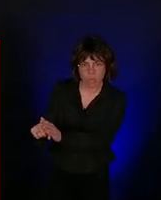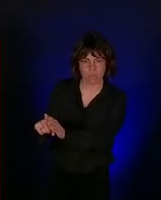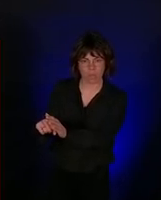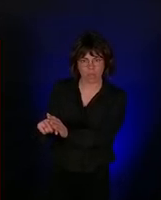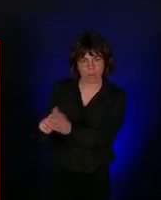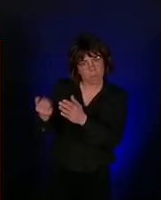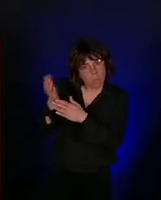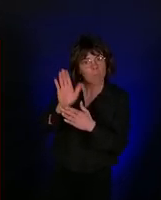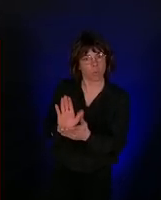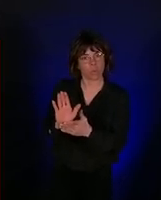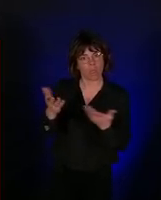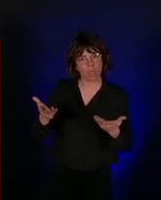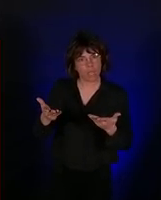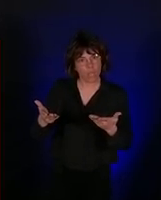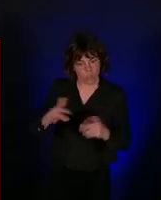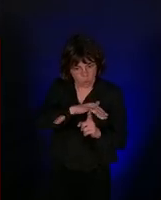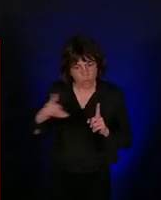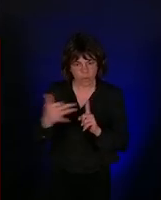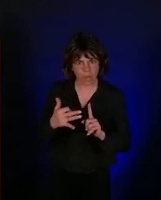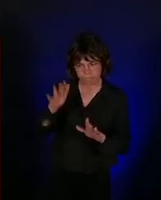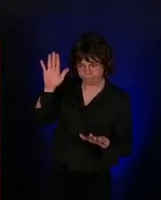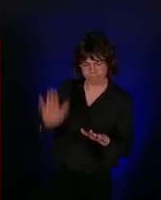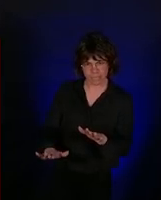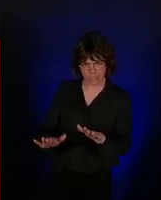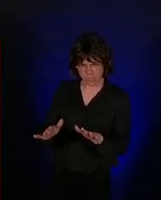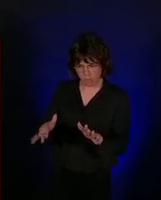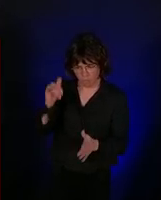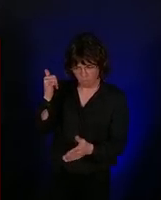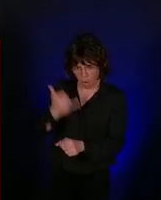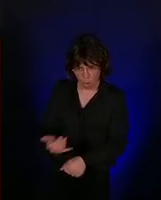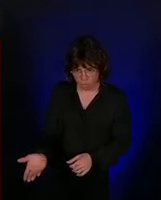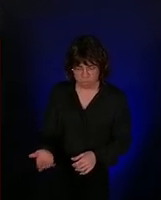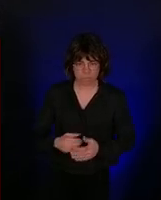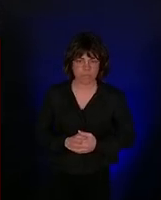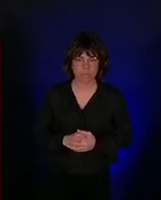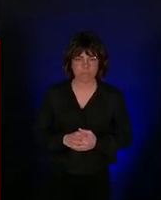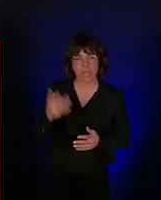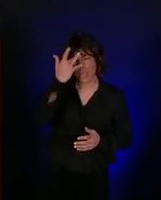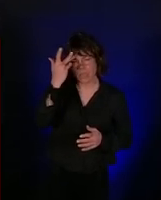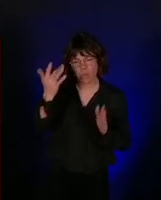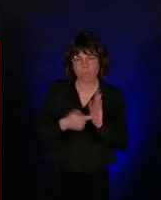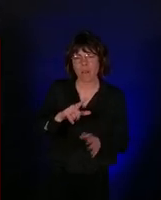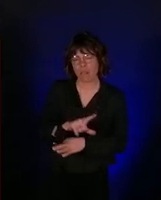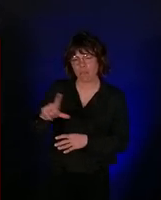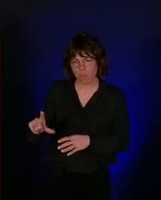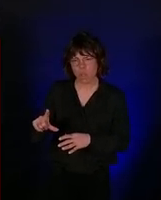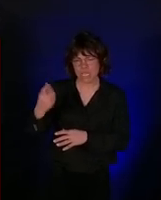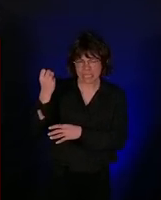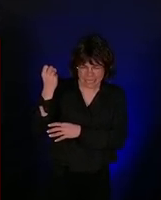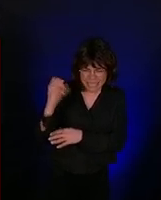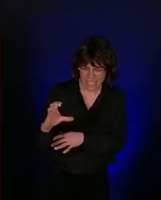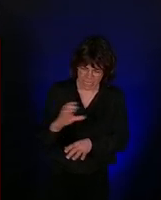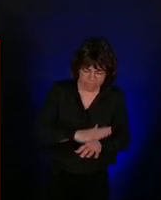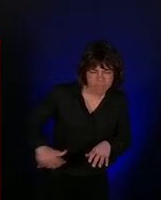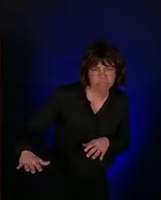lumière l'imposture sociale de ces partis. Enfin, l'été 2022, la sécheresse